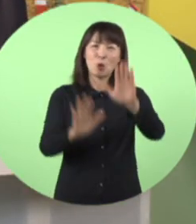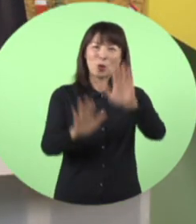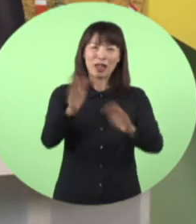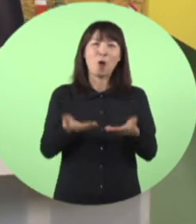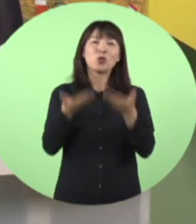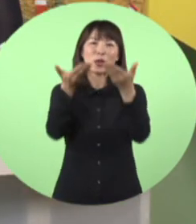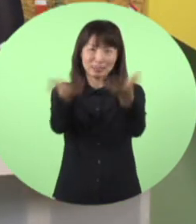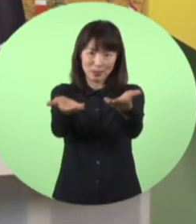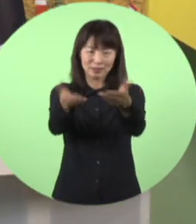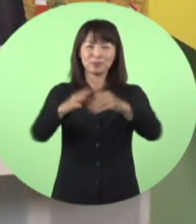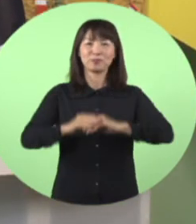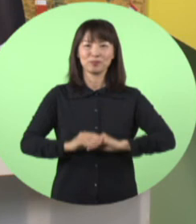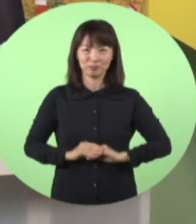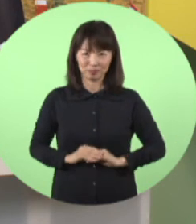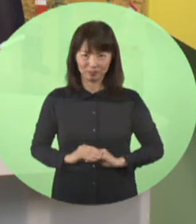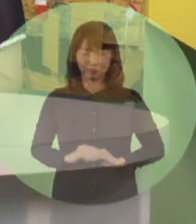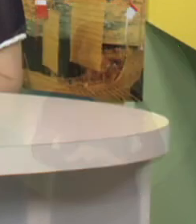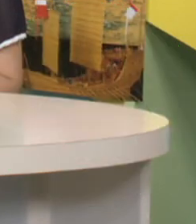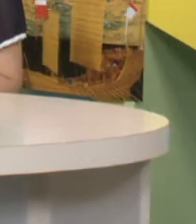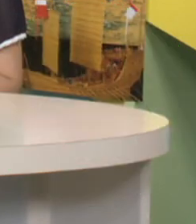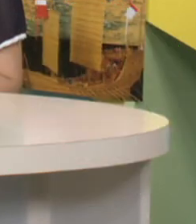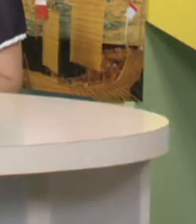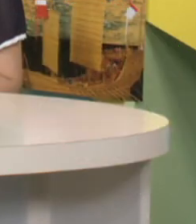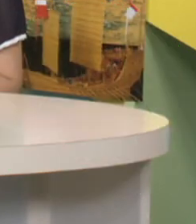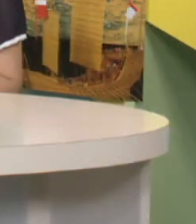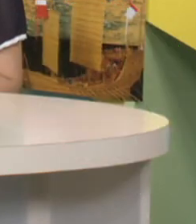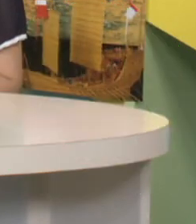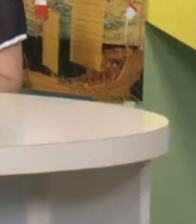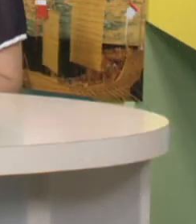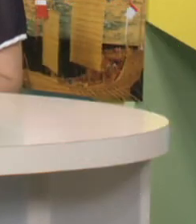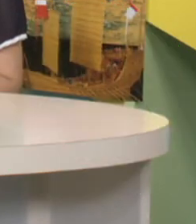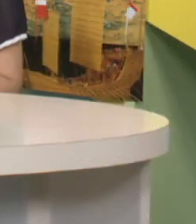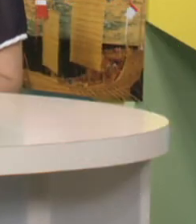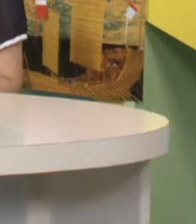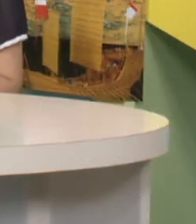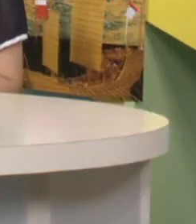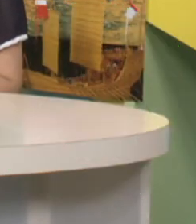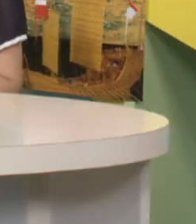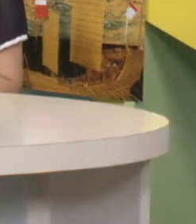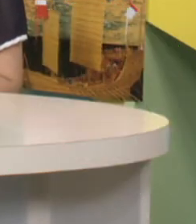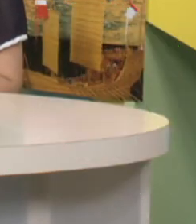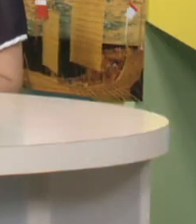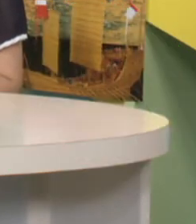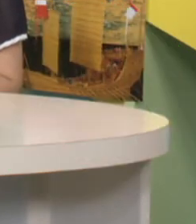以上ワイワイコンビのチャレンジコンビニ弁当第1話でした。